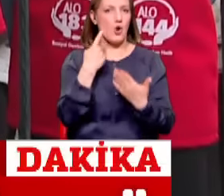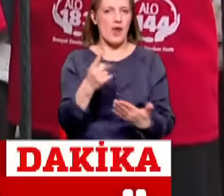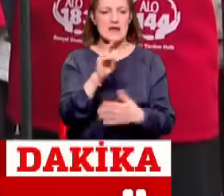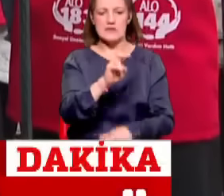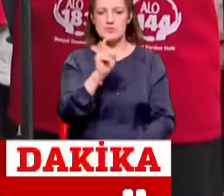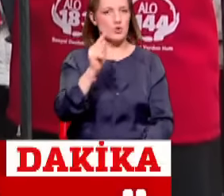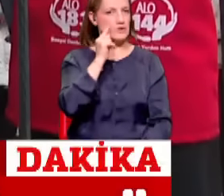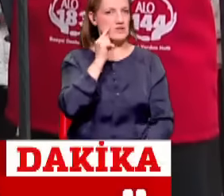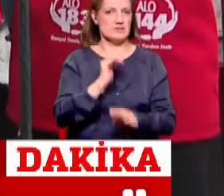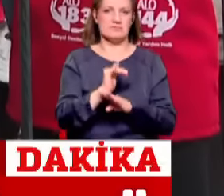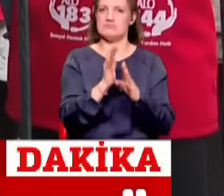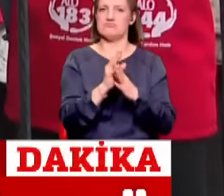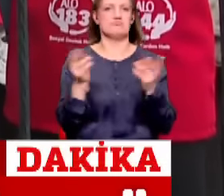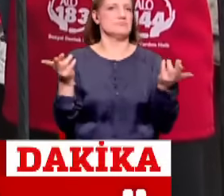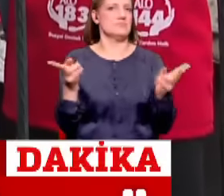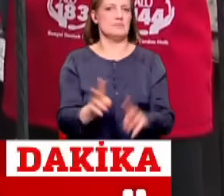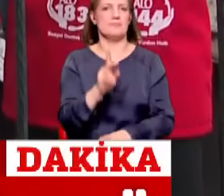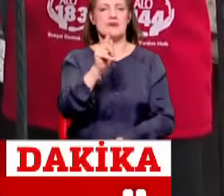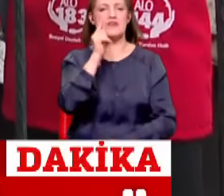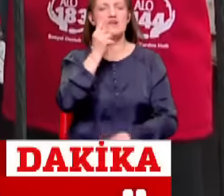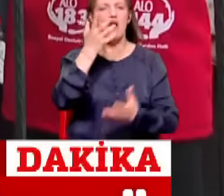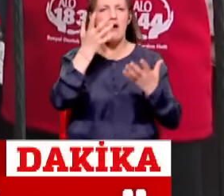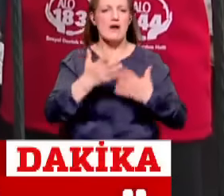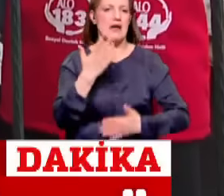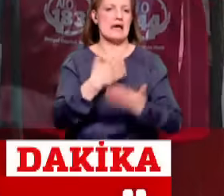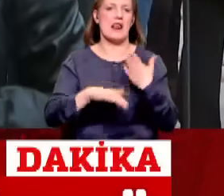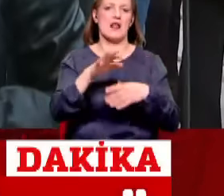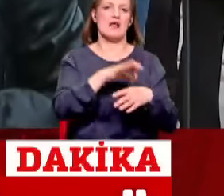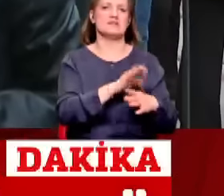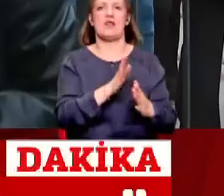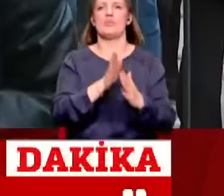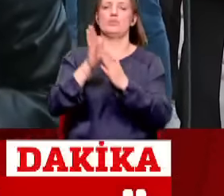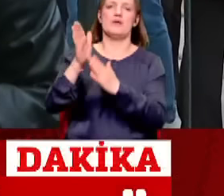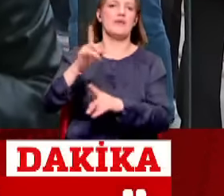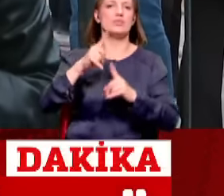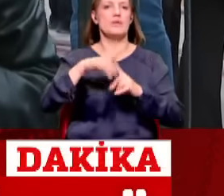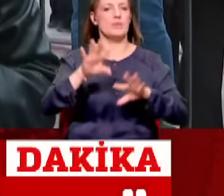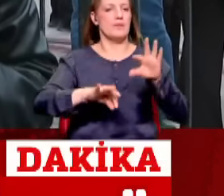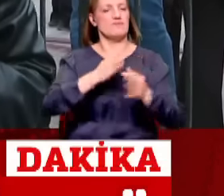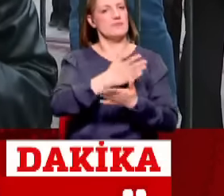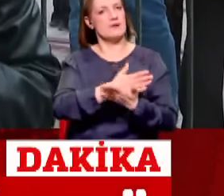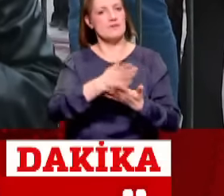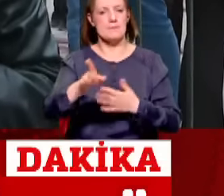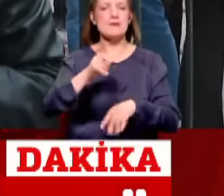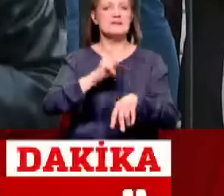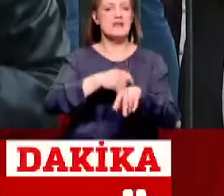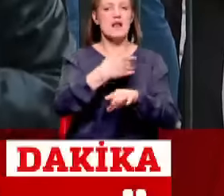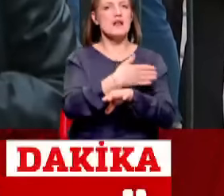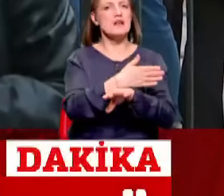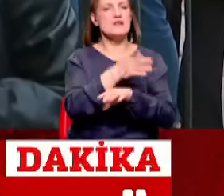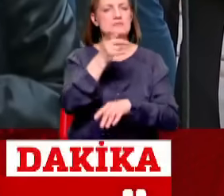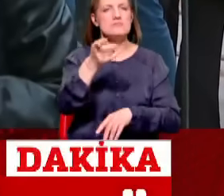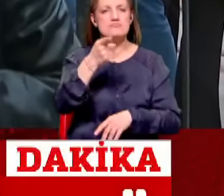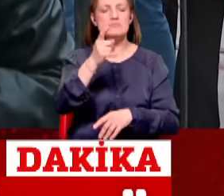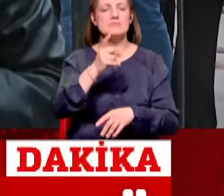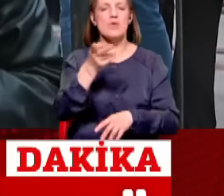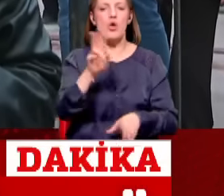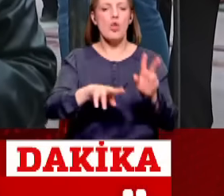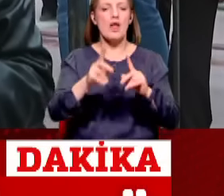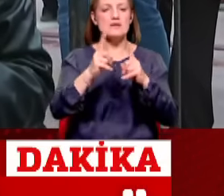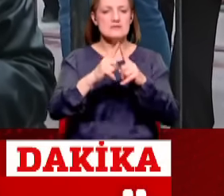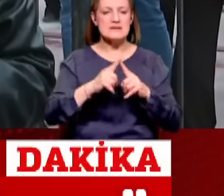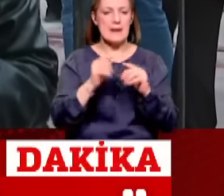29 kişi hayatını kaybetti. Bir kişi de ağır yaralı hastanede tedavisi sürüyor. Tabii ilerleyen saatlerde artan can kaybı sayısıyla